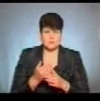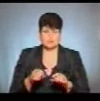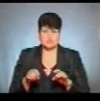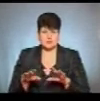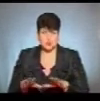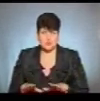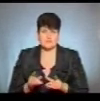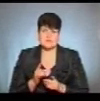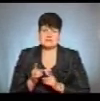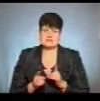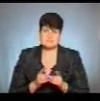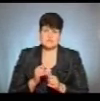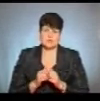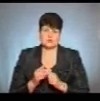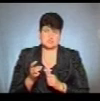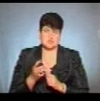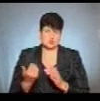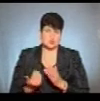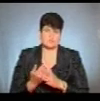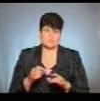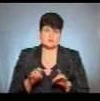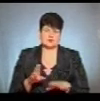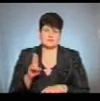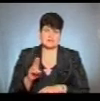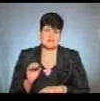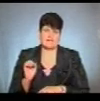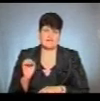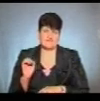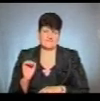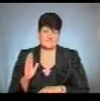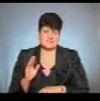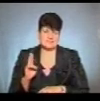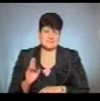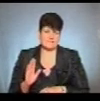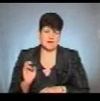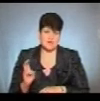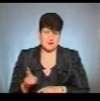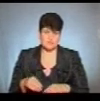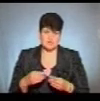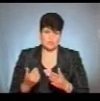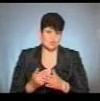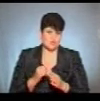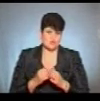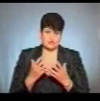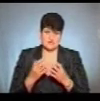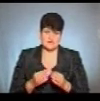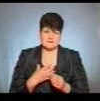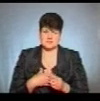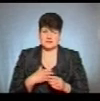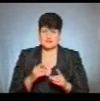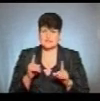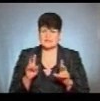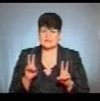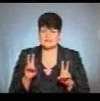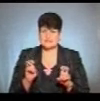тому що зміни, кожен раз нові постанови ЦВК подає практично кожен день. Незвичайно важлива тема формування